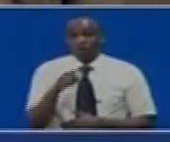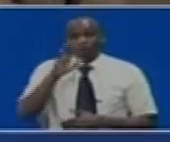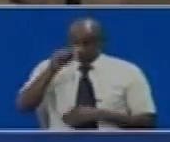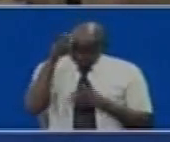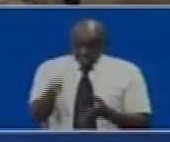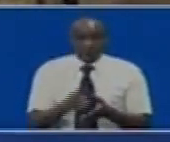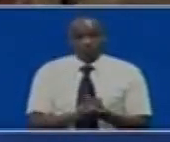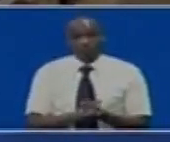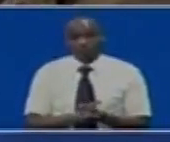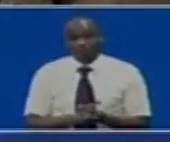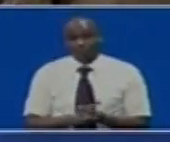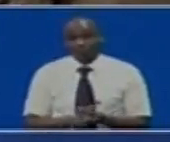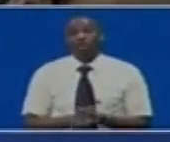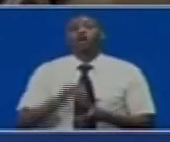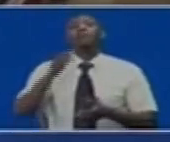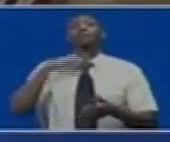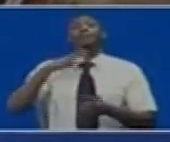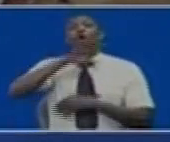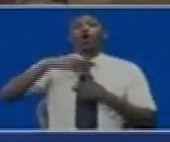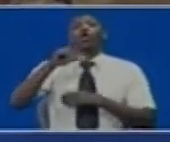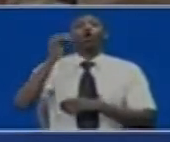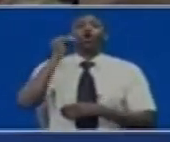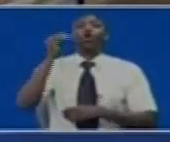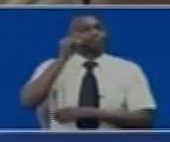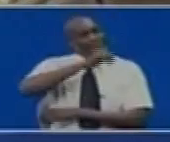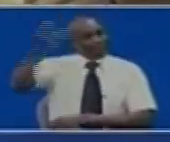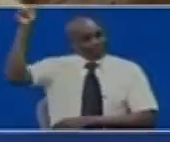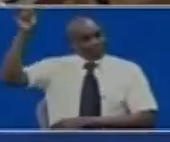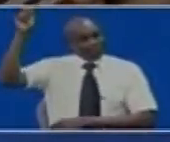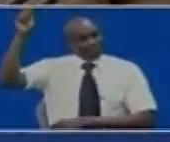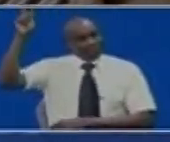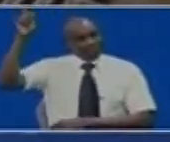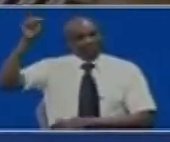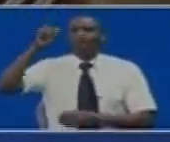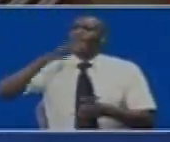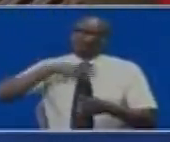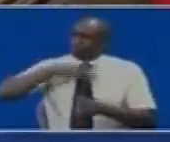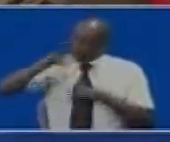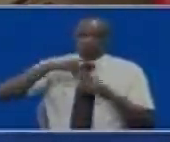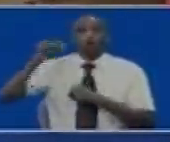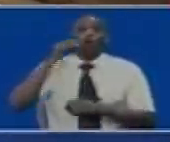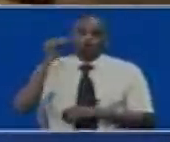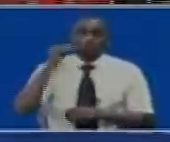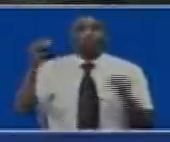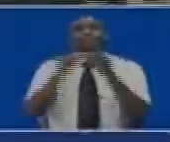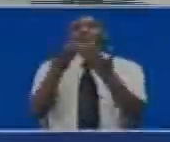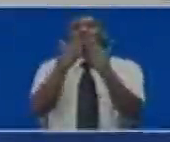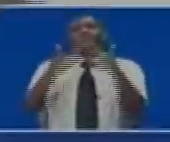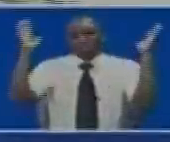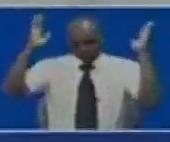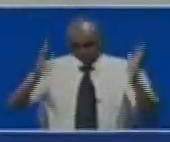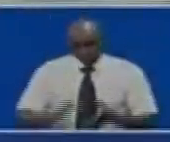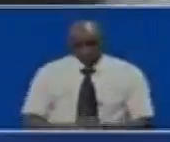sasa kila mtu aelekee kwake, aende kwake na mkutane mekwisha.